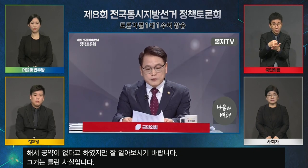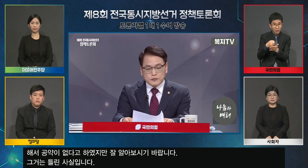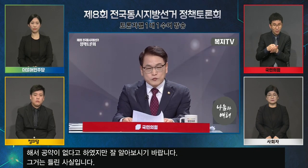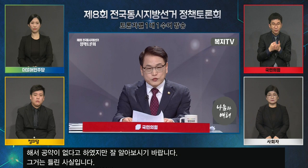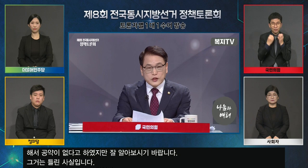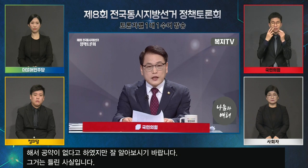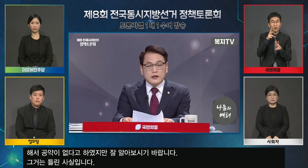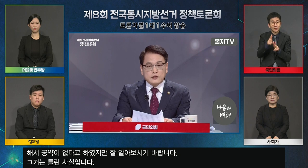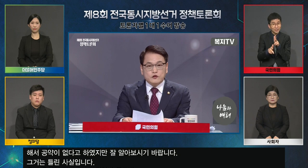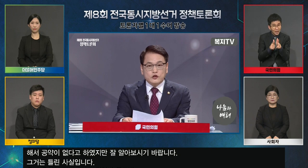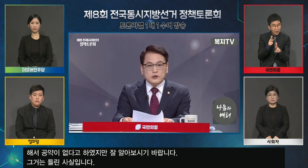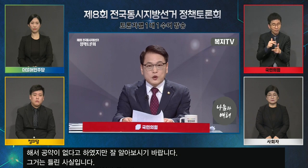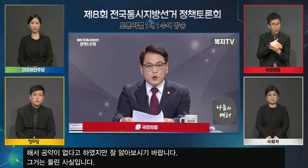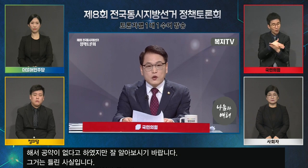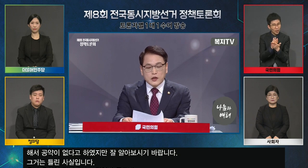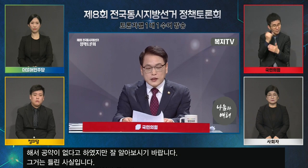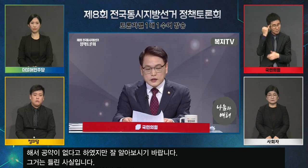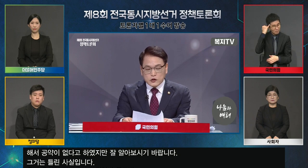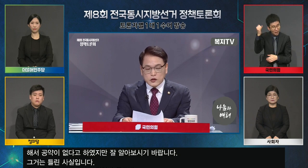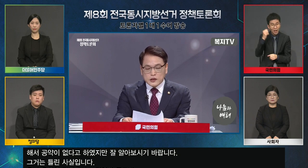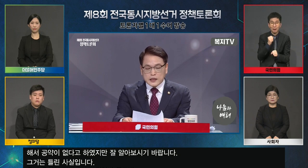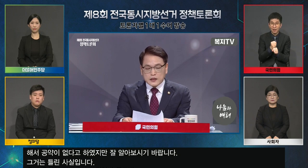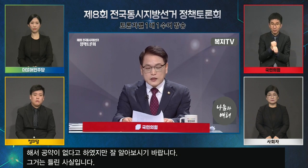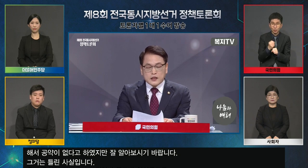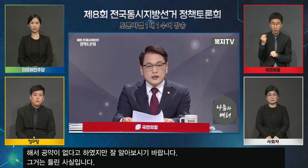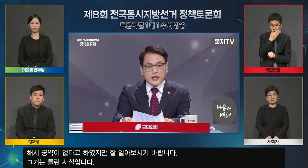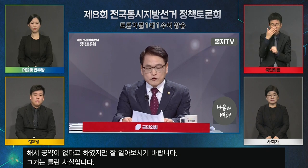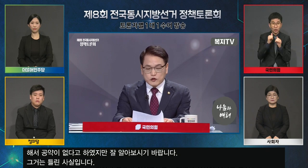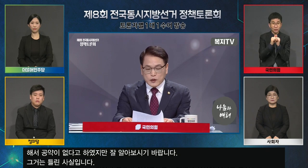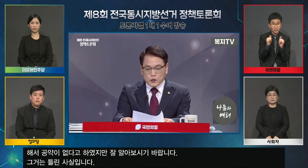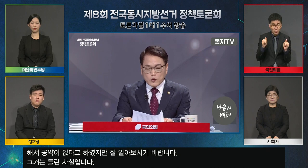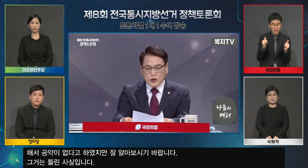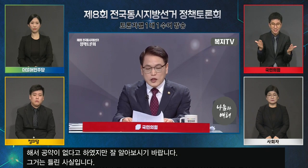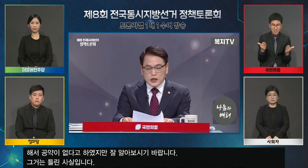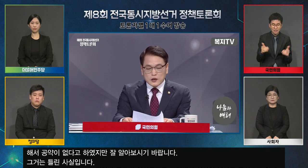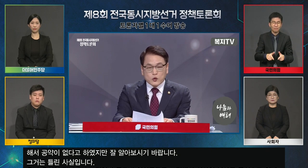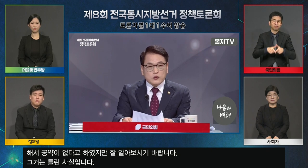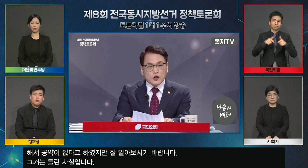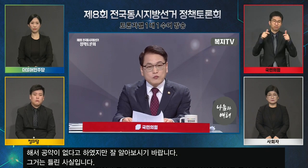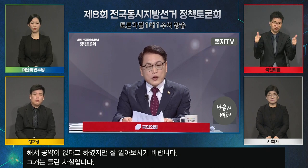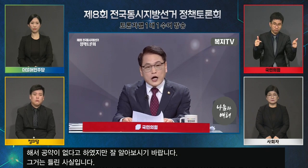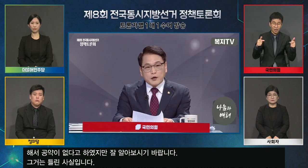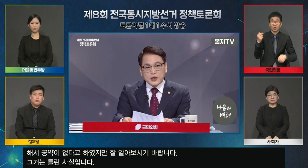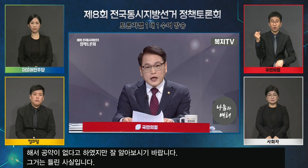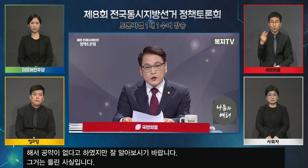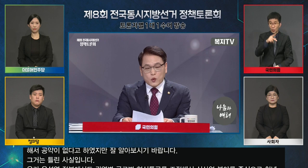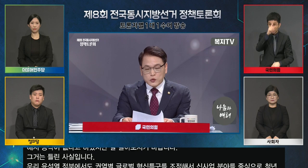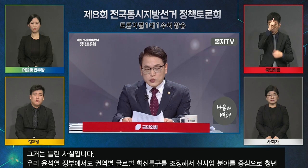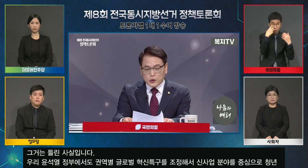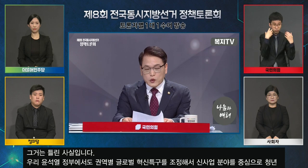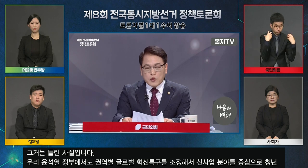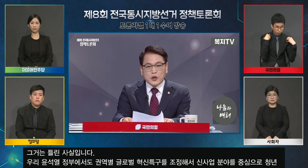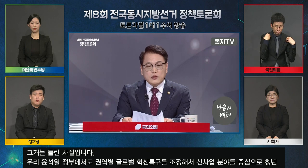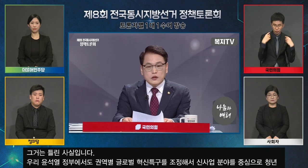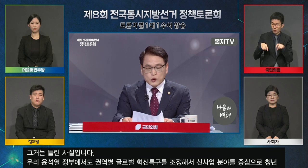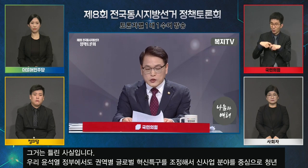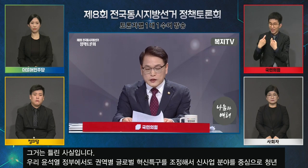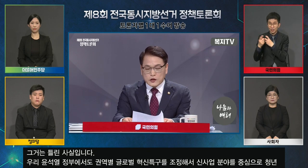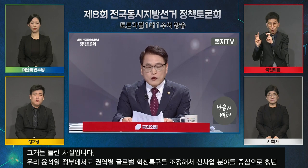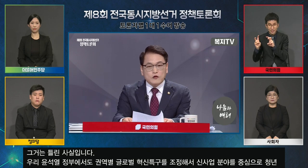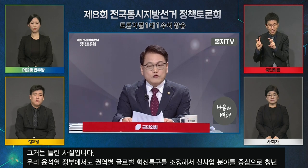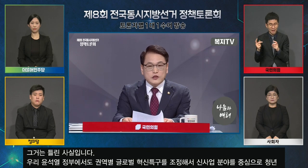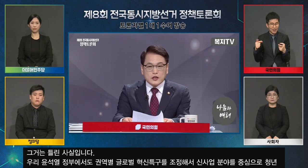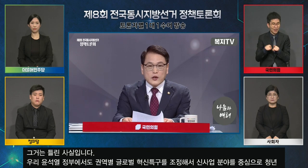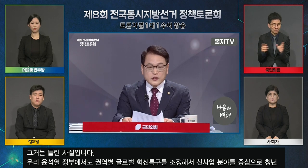분야를 중심으로 청년 일자리를 창출하고 또 정부와 민간이 공동으로 펀드를